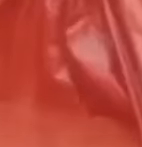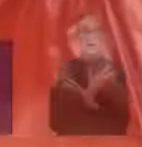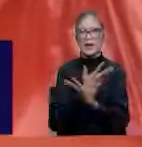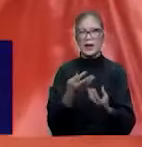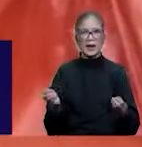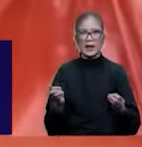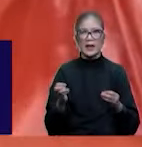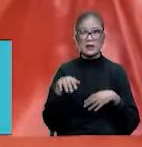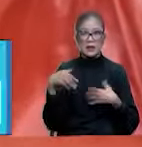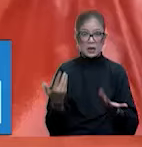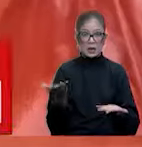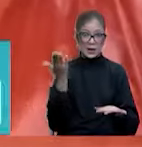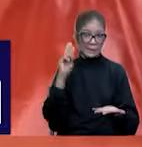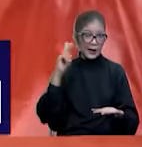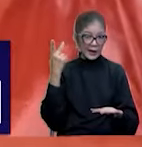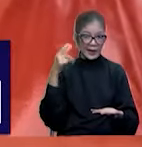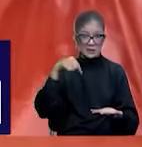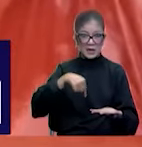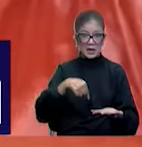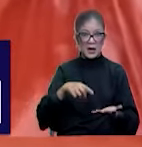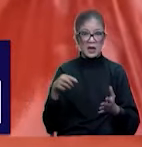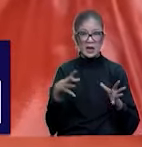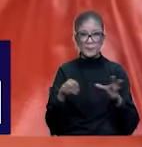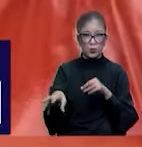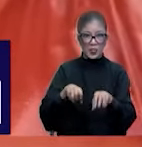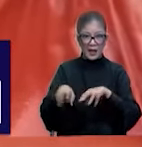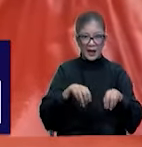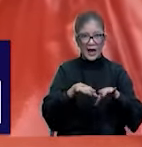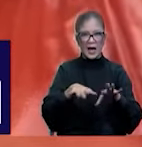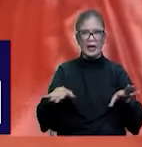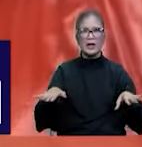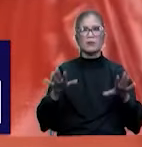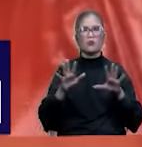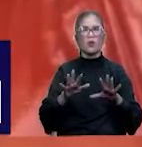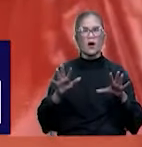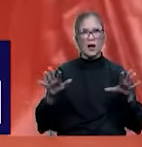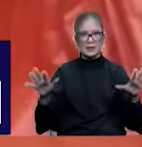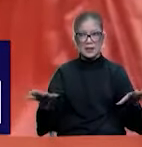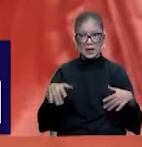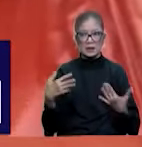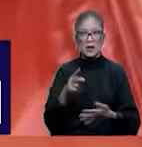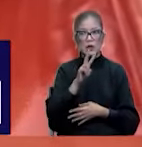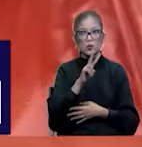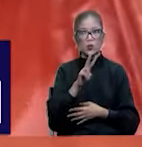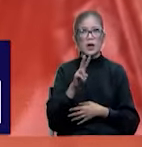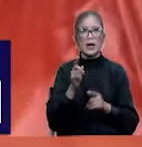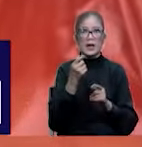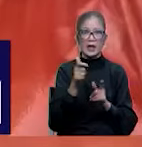Iya, kemarin sekarang mah nggak rebutan, kemarin rebutan orangnya banyak banget di sini. Iya, ketua 2 RW,